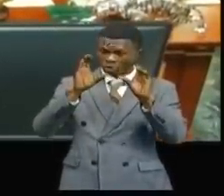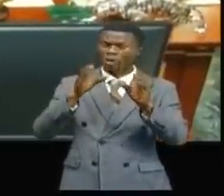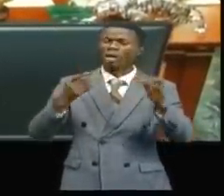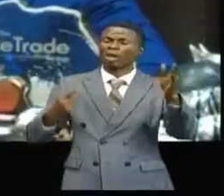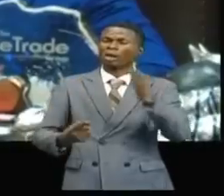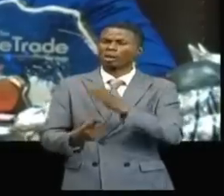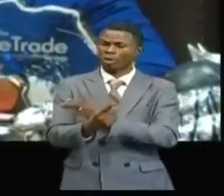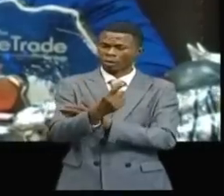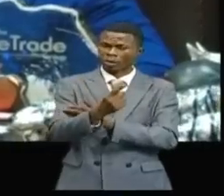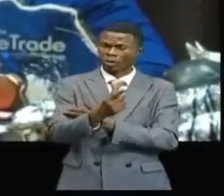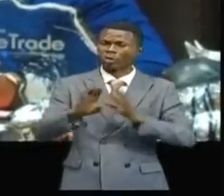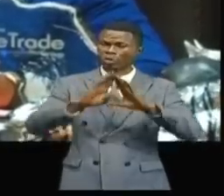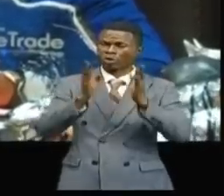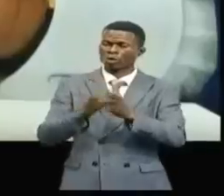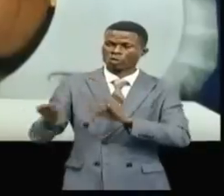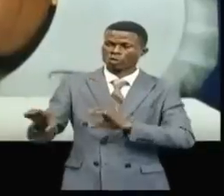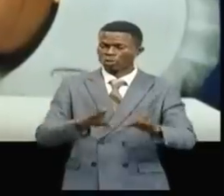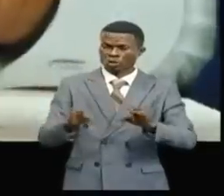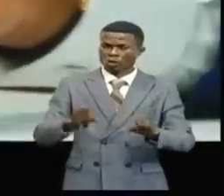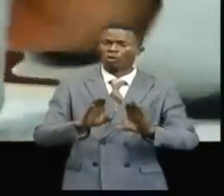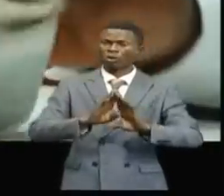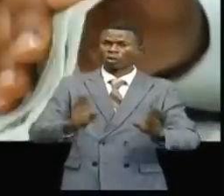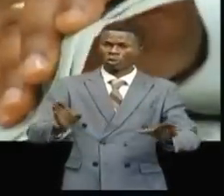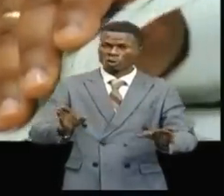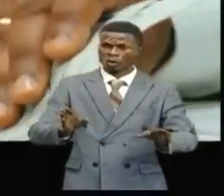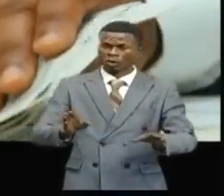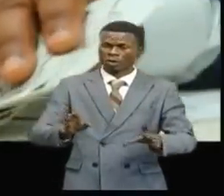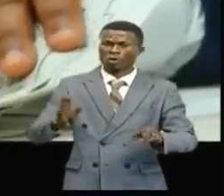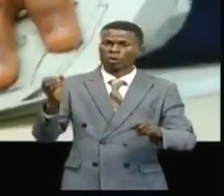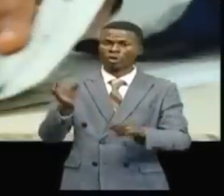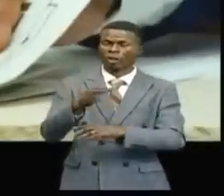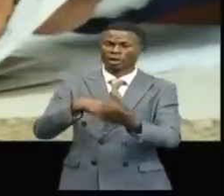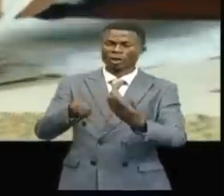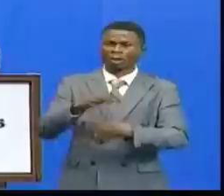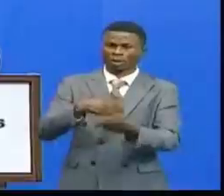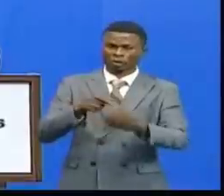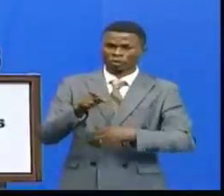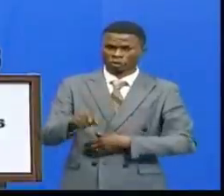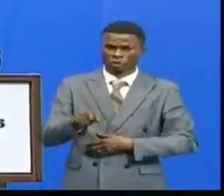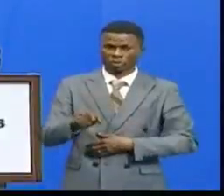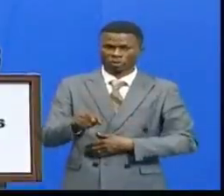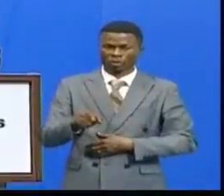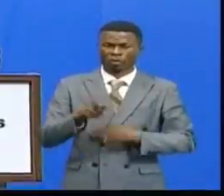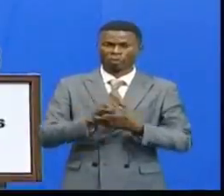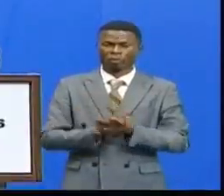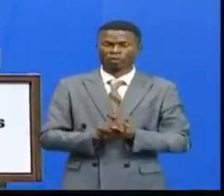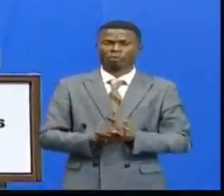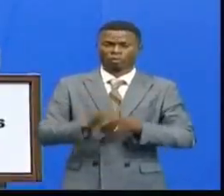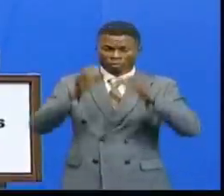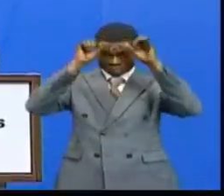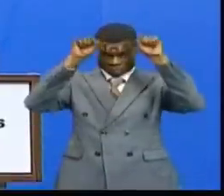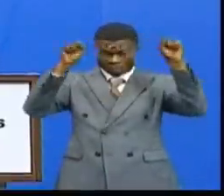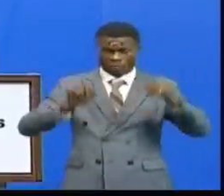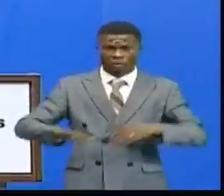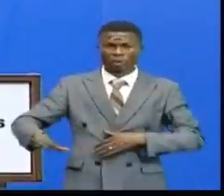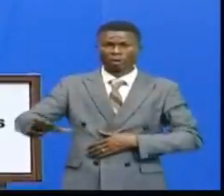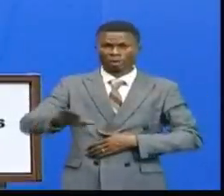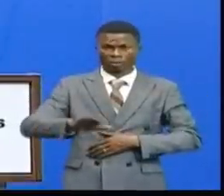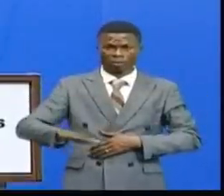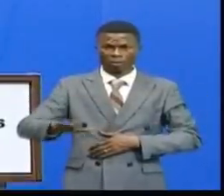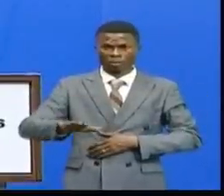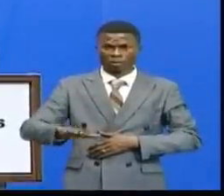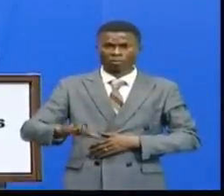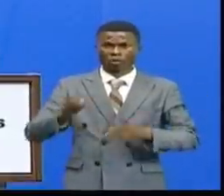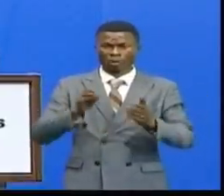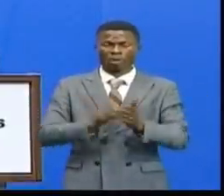dénoncer tout acte susceptible d'exacerber le conflit. Le président de la République a